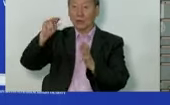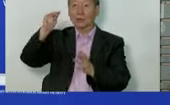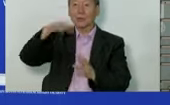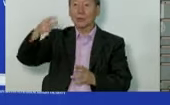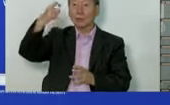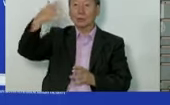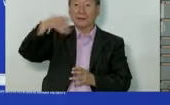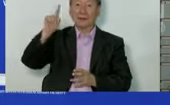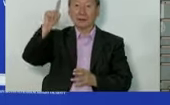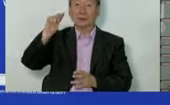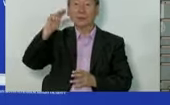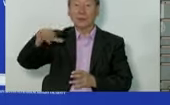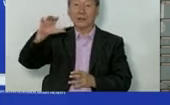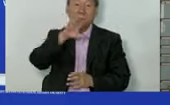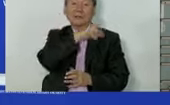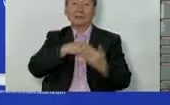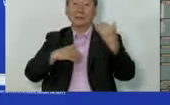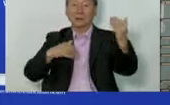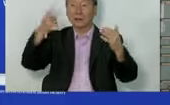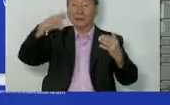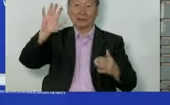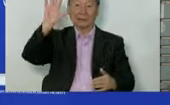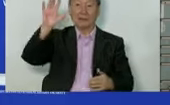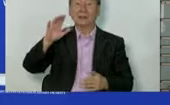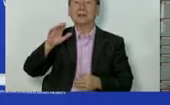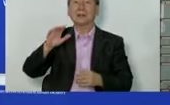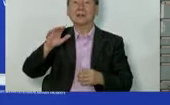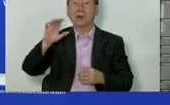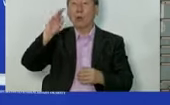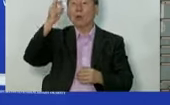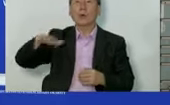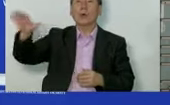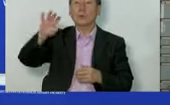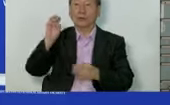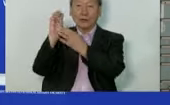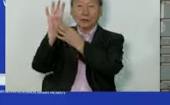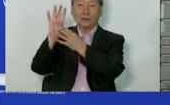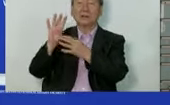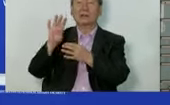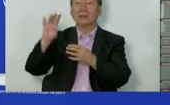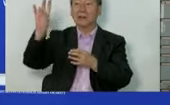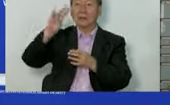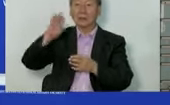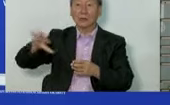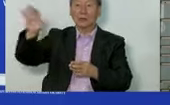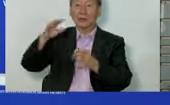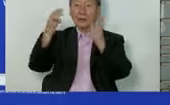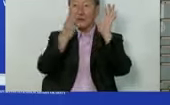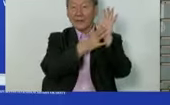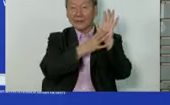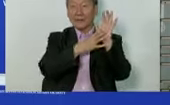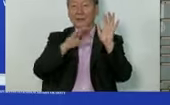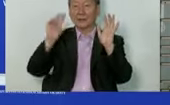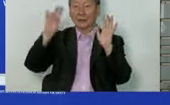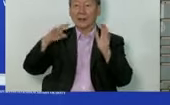в Чуйской области 151 случай, в Иссыкульской области 25 случаев, в Волжской области 14 случаев, в Нарынской области